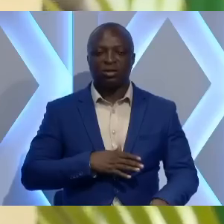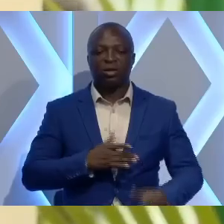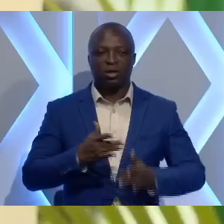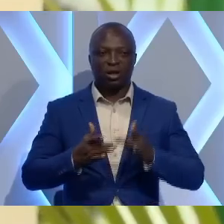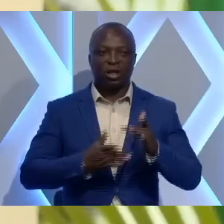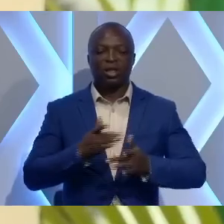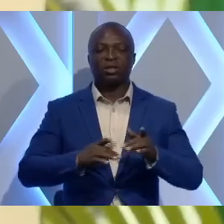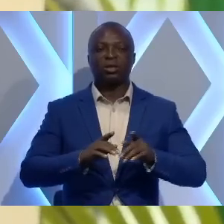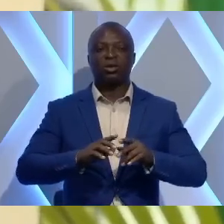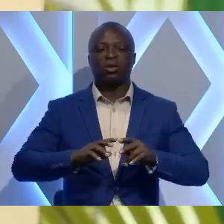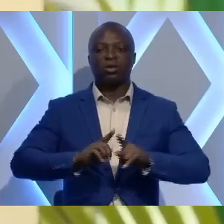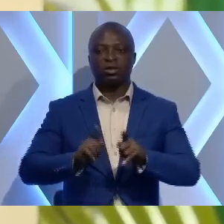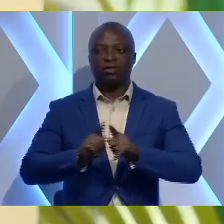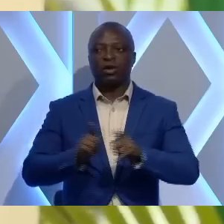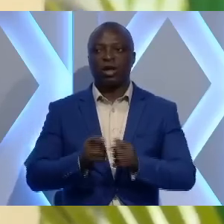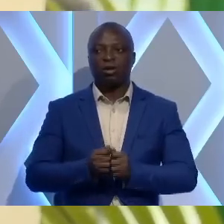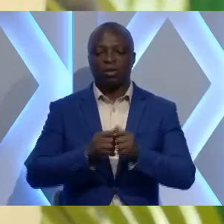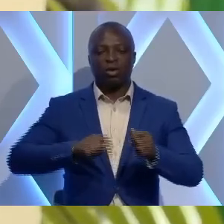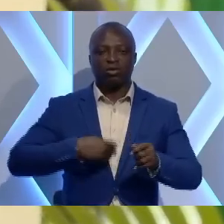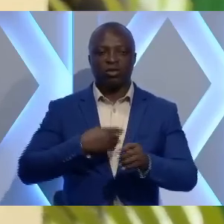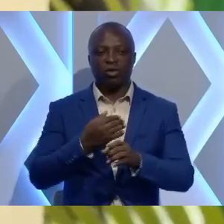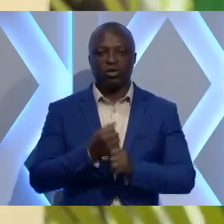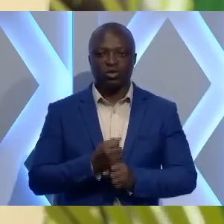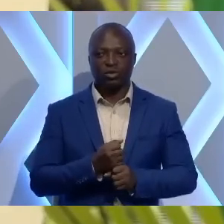grâce aux divers accompagnements que nous avons reçus.